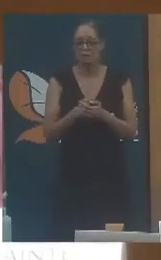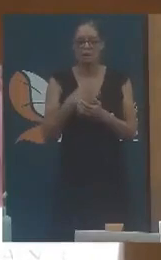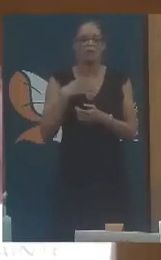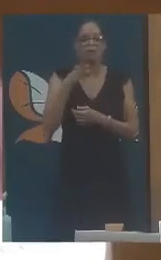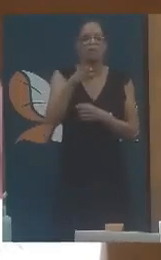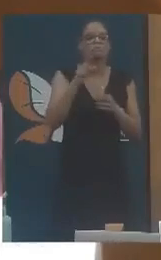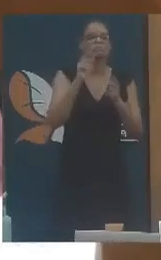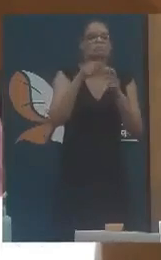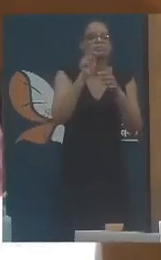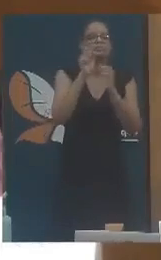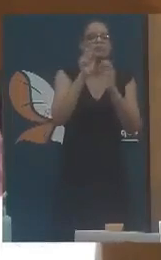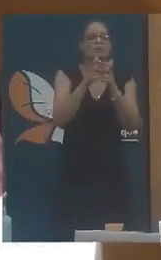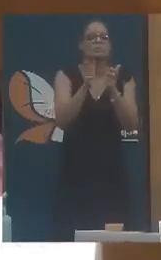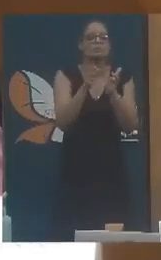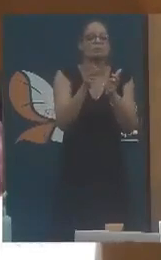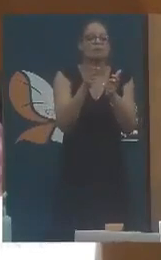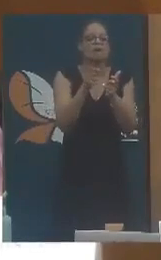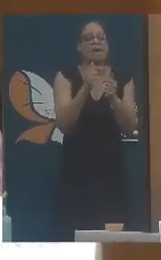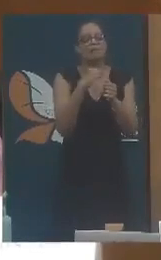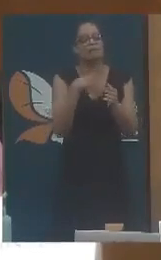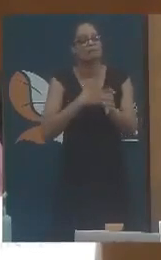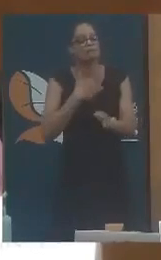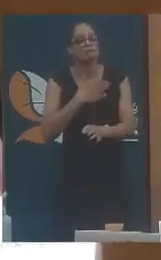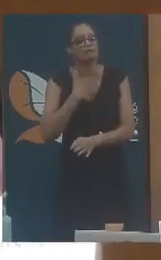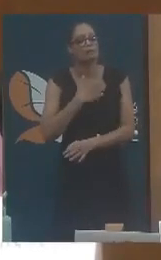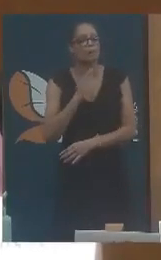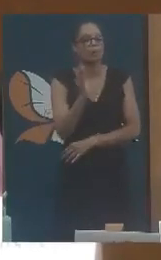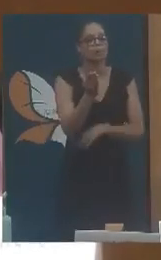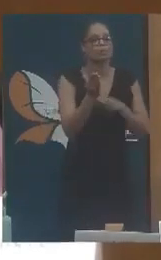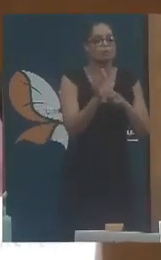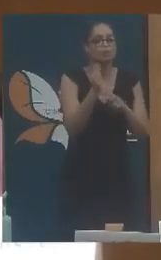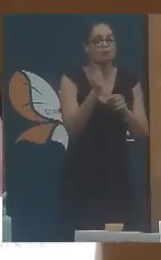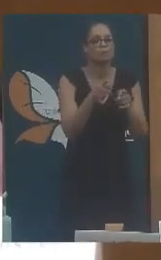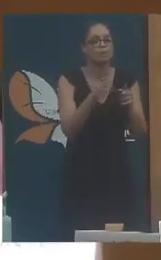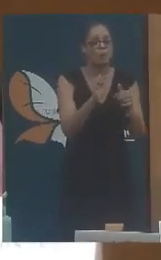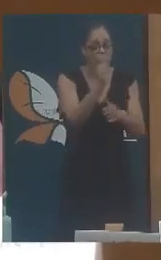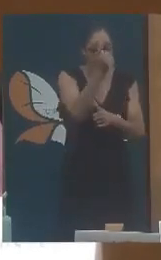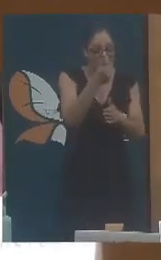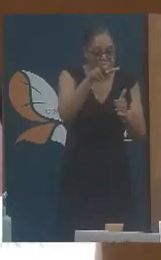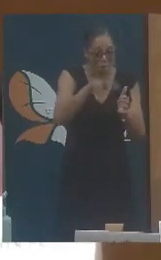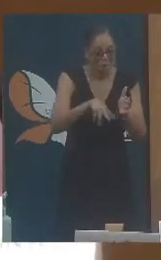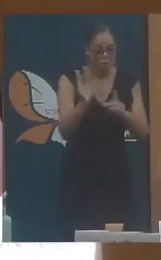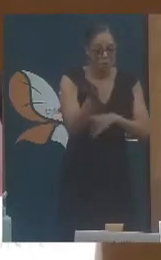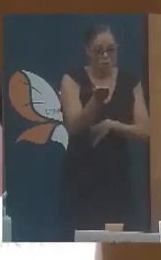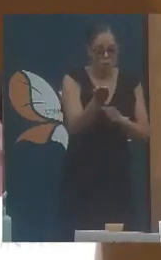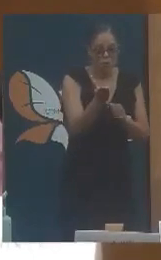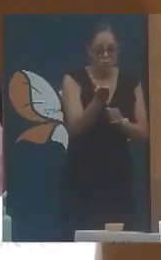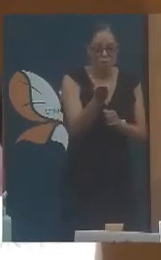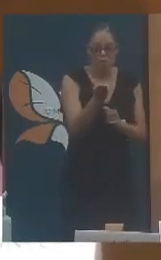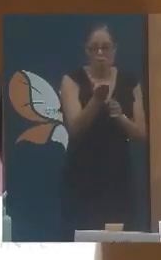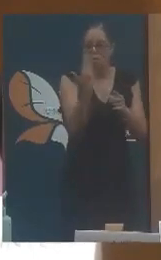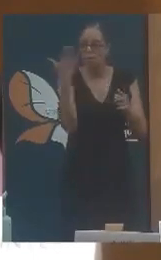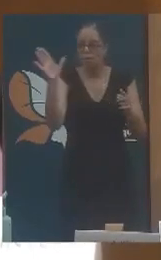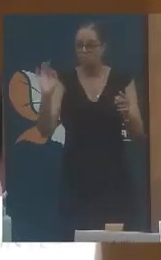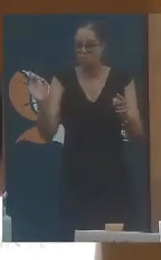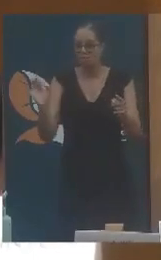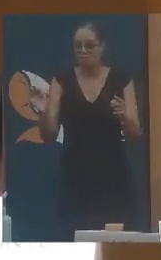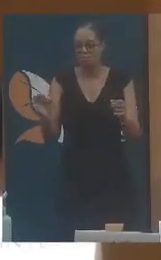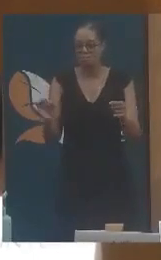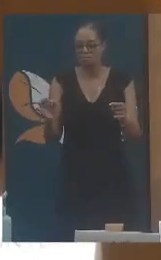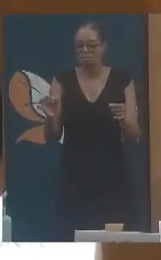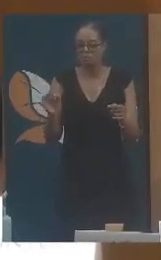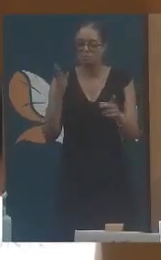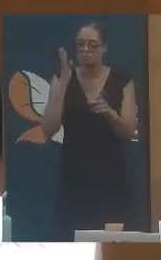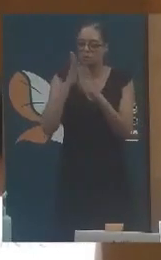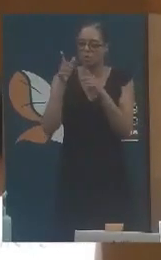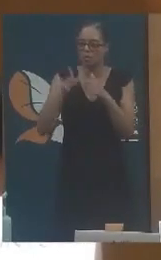privilège qu'ils reçoivent une première tranche dès le premier trimestre de l'année. Mais ce n'est pas le cas des missions locales. Nous les